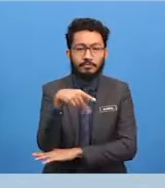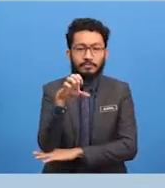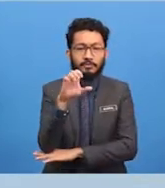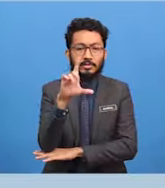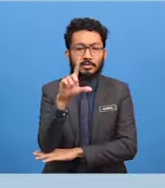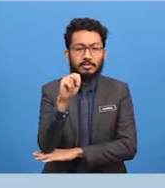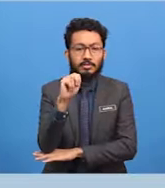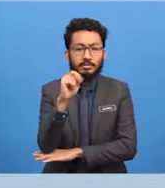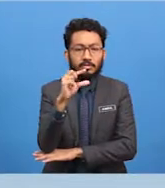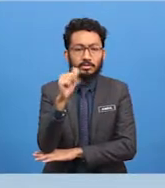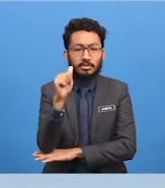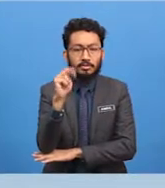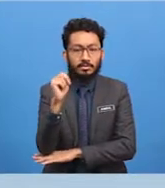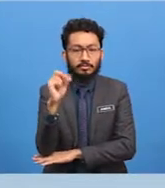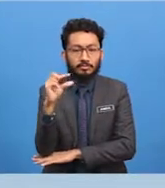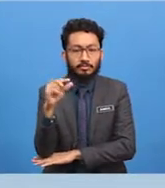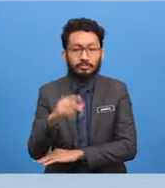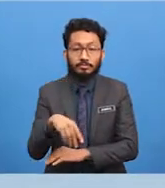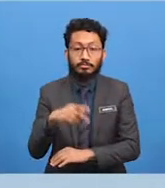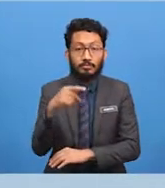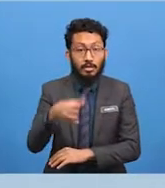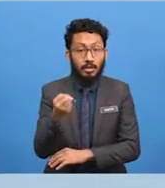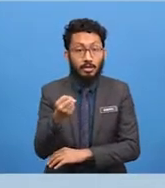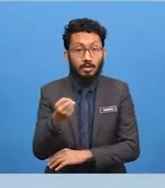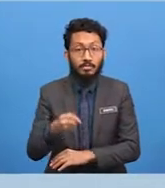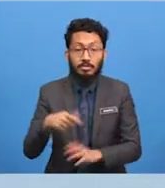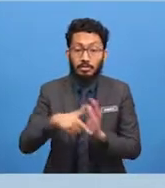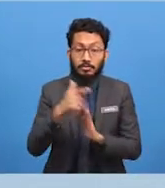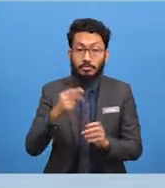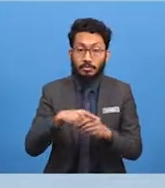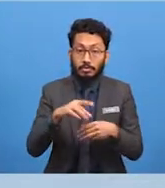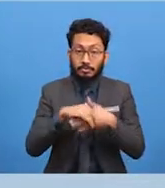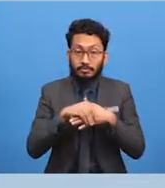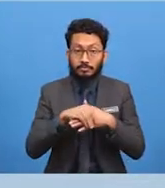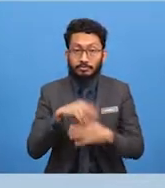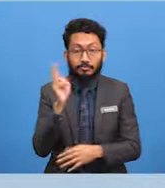hati dengan pengeluaran daging halal keluaran syarikatnya.